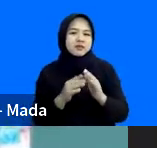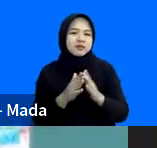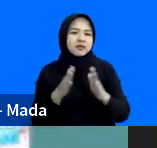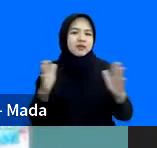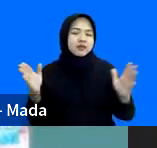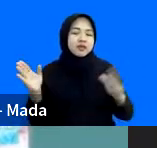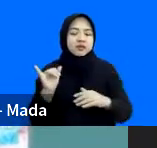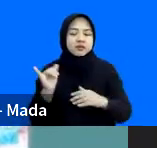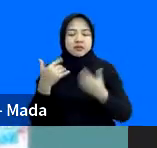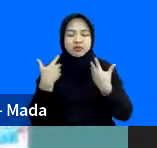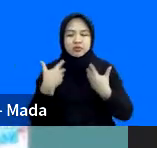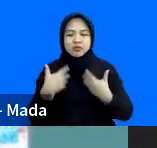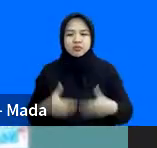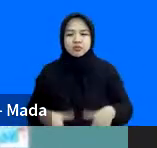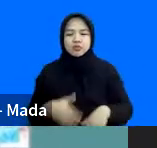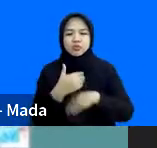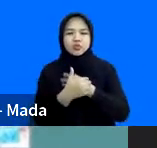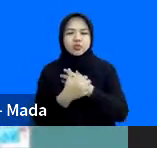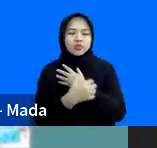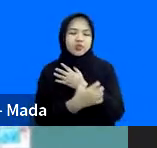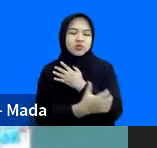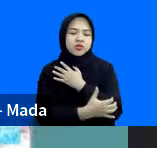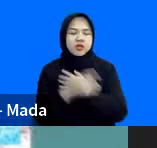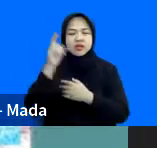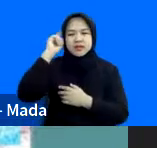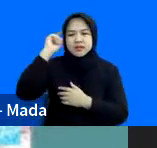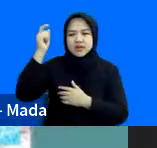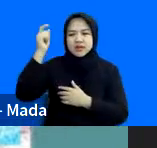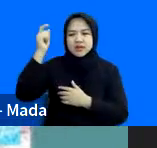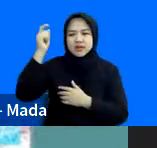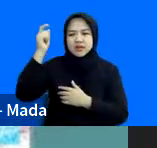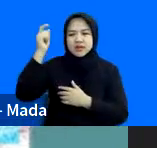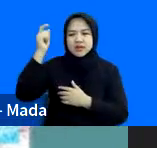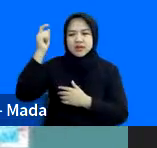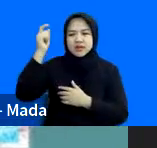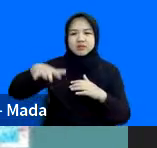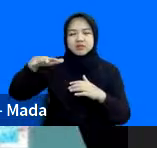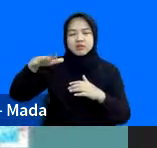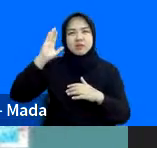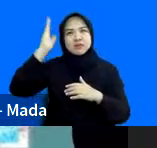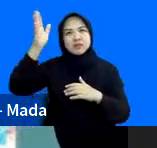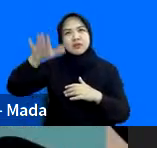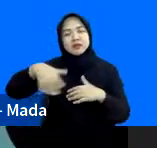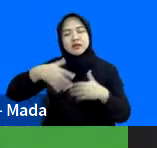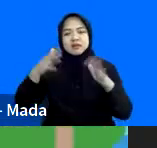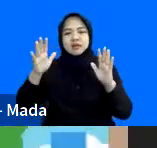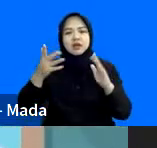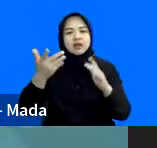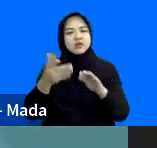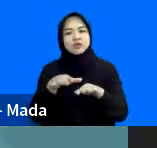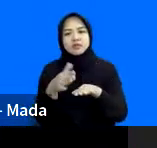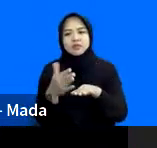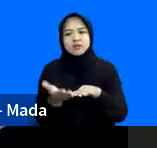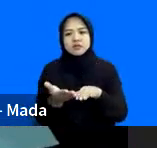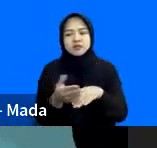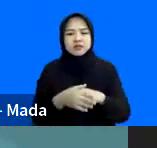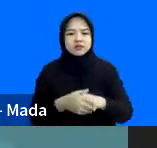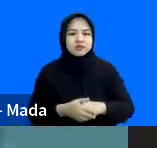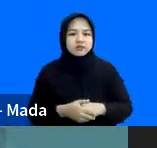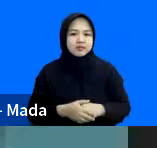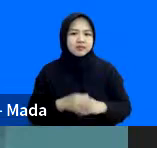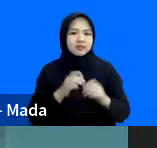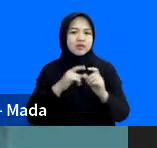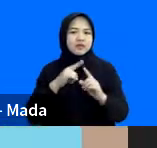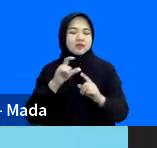seperti luka fisik, trauma, gangguan perkembangan, hilangnya masa depan anak, bahkan kematian. Save the Children